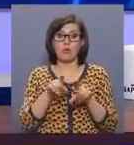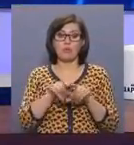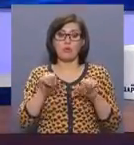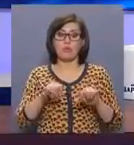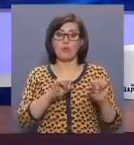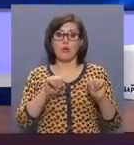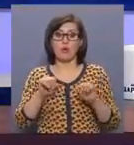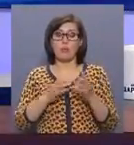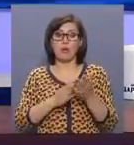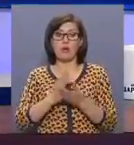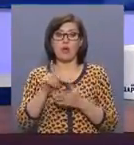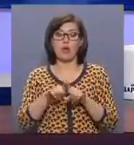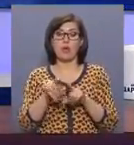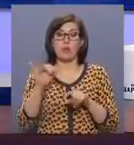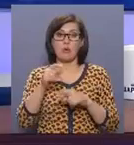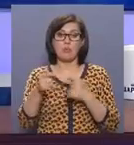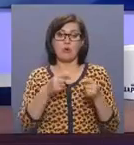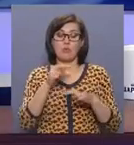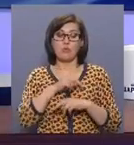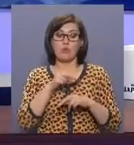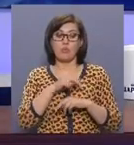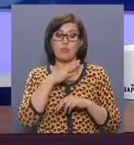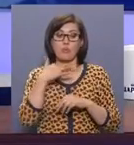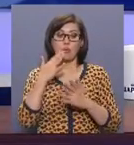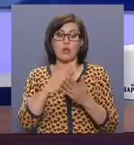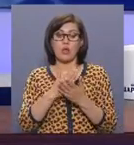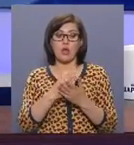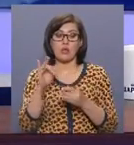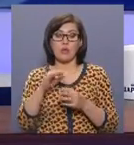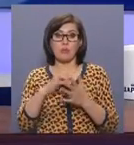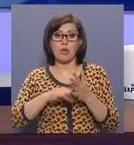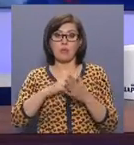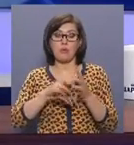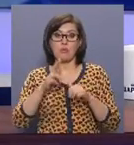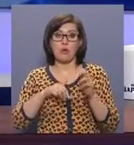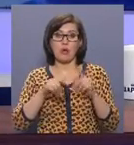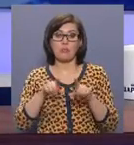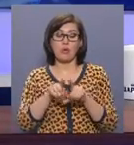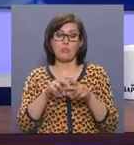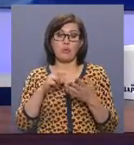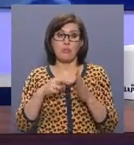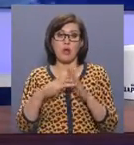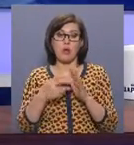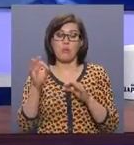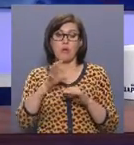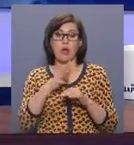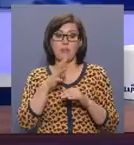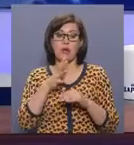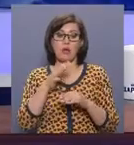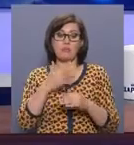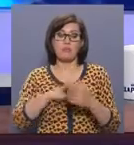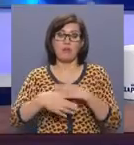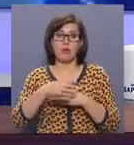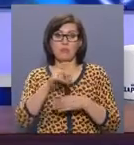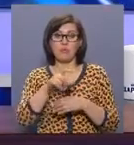құқықтарын қорғау бағытында әлі де атқарылмаған шаруа шаш етектен. Себебі құрылыс нысанын жобалау барысында да кем-кетікке жиі жол